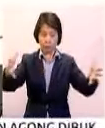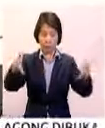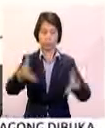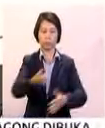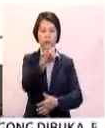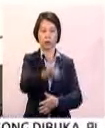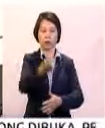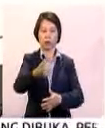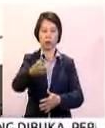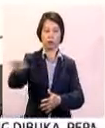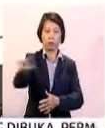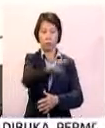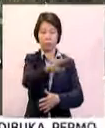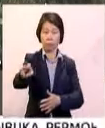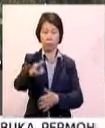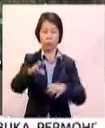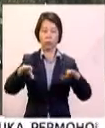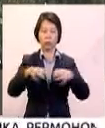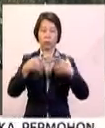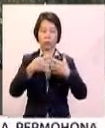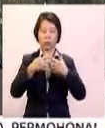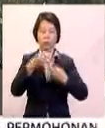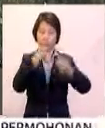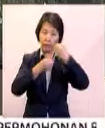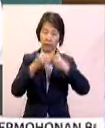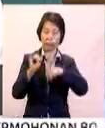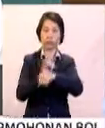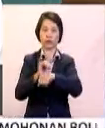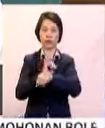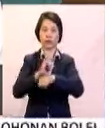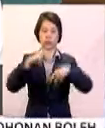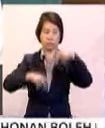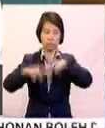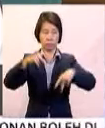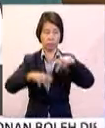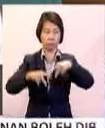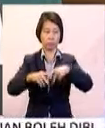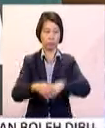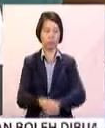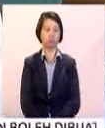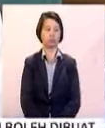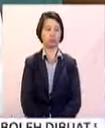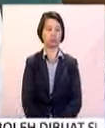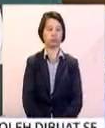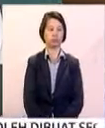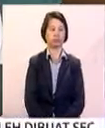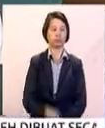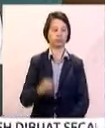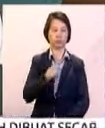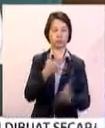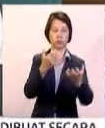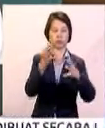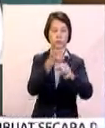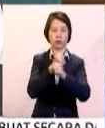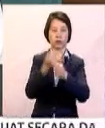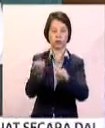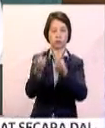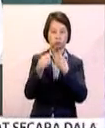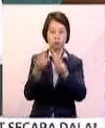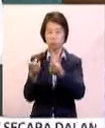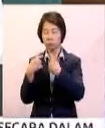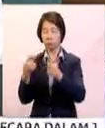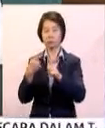peralatan pengangkutan pembuatan makanan dan industri kimia bukan sahaja kita ingin dapat maklum balas berkenaan